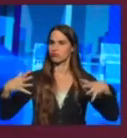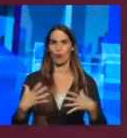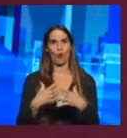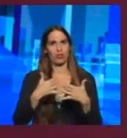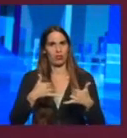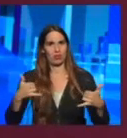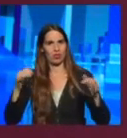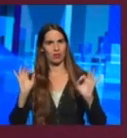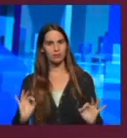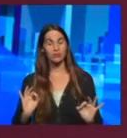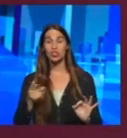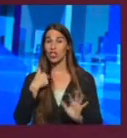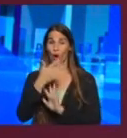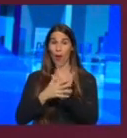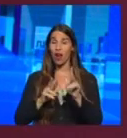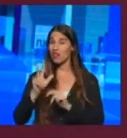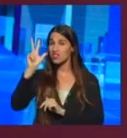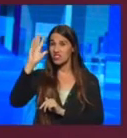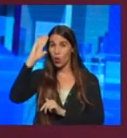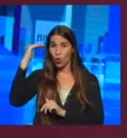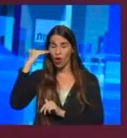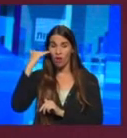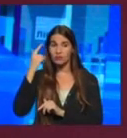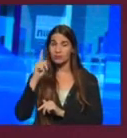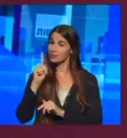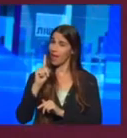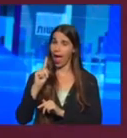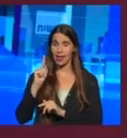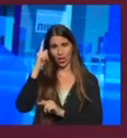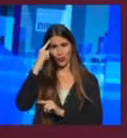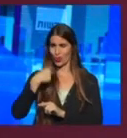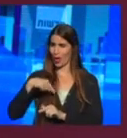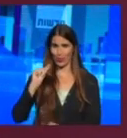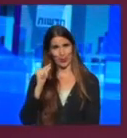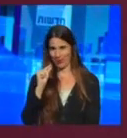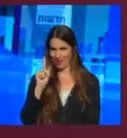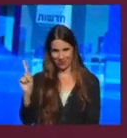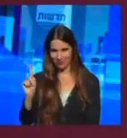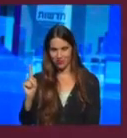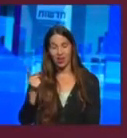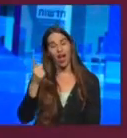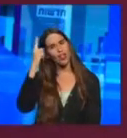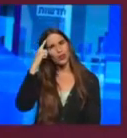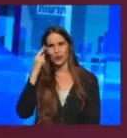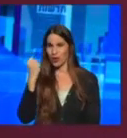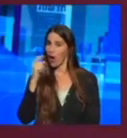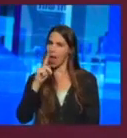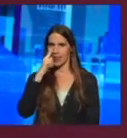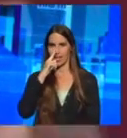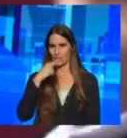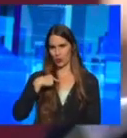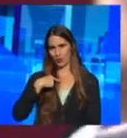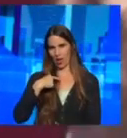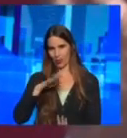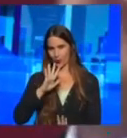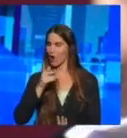to the North, do not underestimate us, and do not try us.